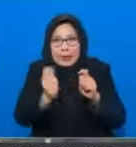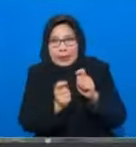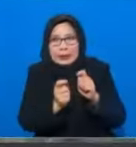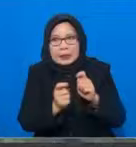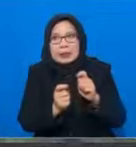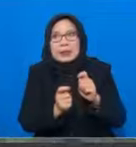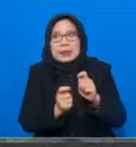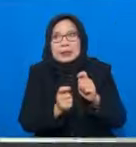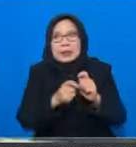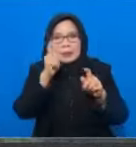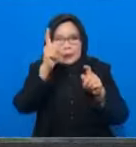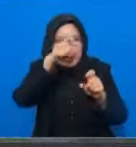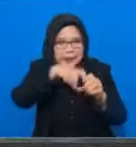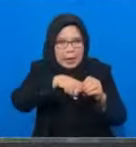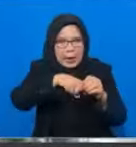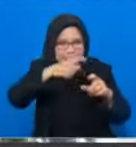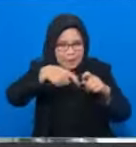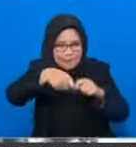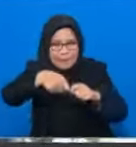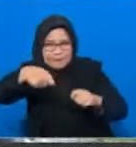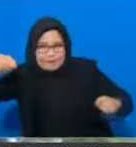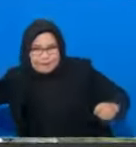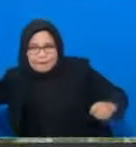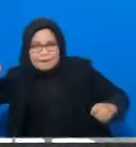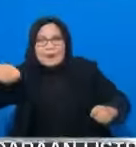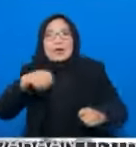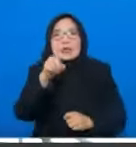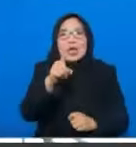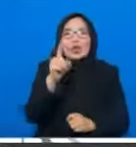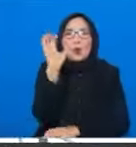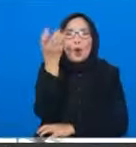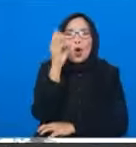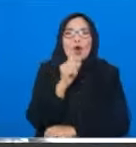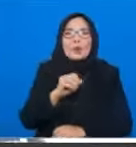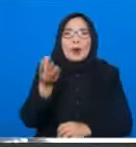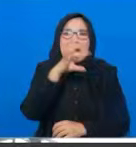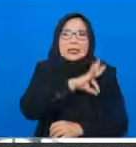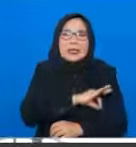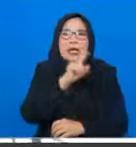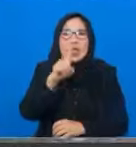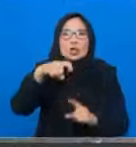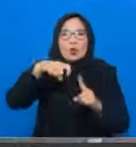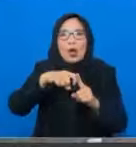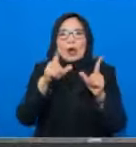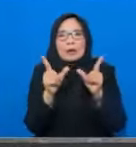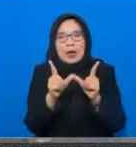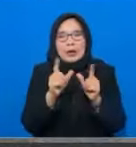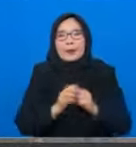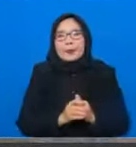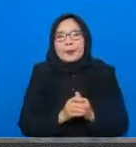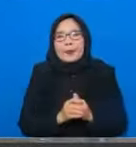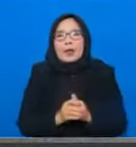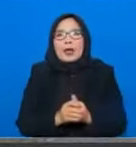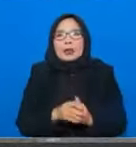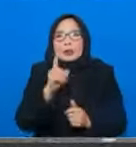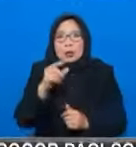penyangga. Agus mengaku satu pohon bisa menghasilkan 1 kuintal buah alpukat. Dengan 20 pohon alpukat miliknya, ia